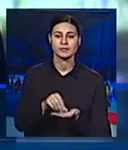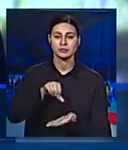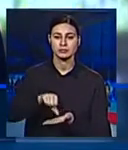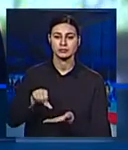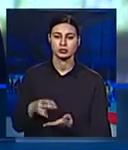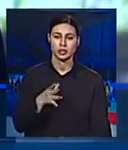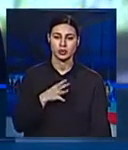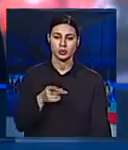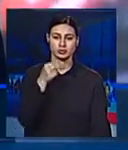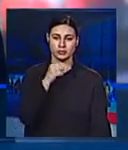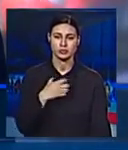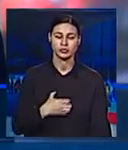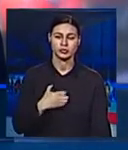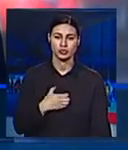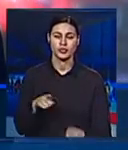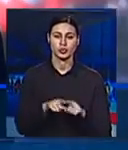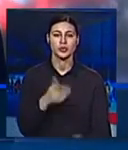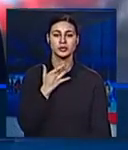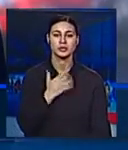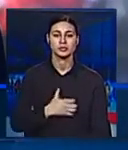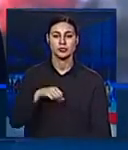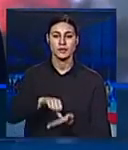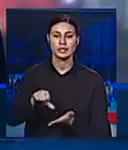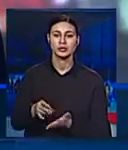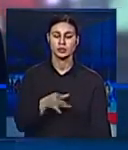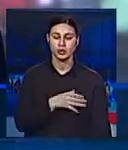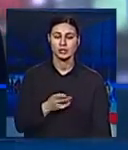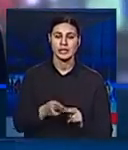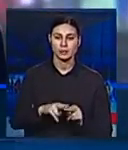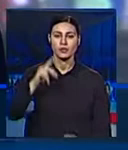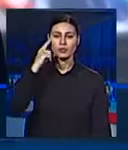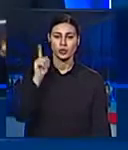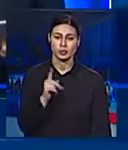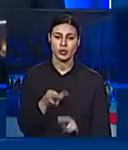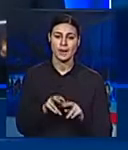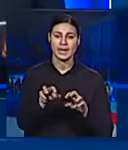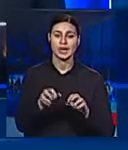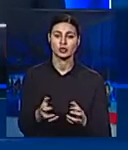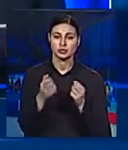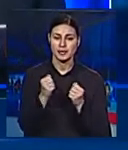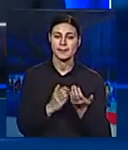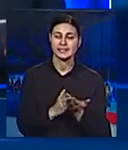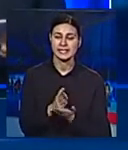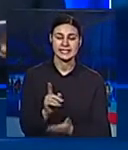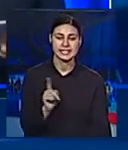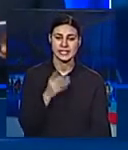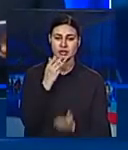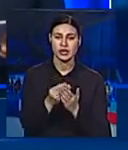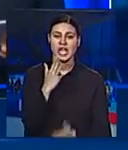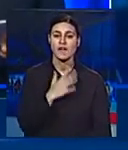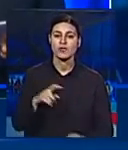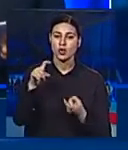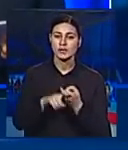გაიზარდოს, მუნიციპალიტეტების როლიც უნდა გაიზარდოს და შესაბამისად ვფიქრობთ, რომ ამ კანონის მიღება და ის სტრატეგია, რასაც ჩვენ